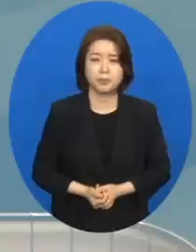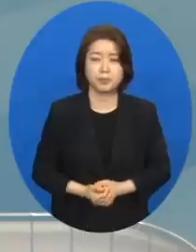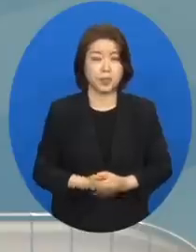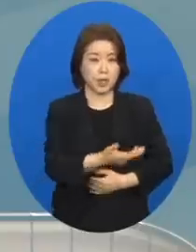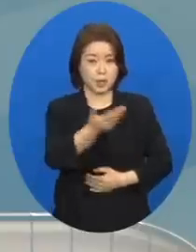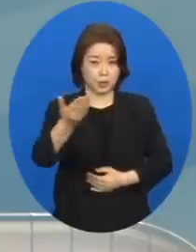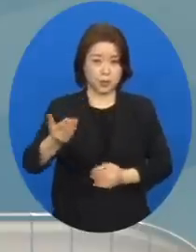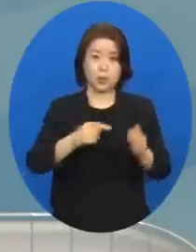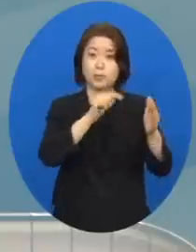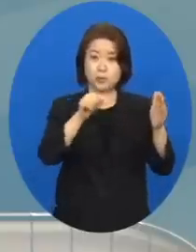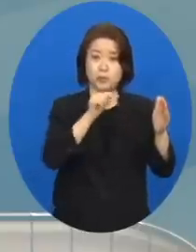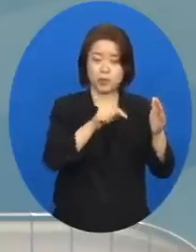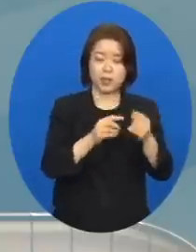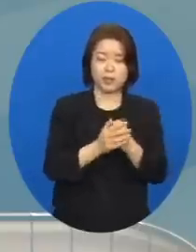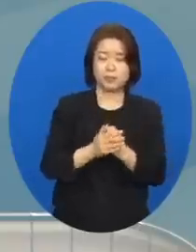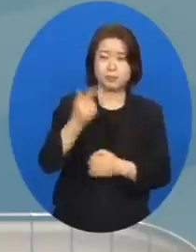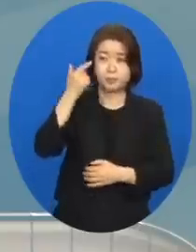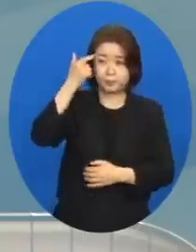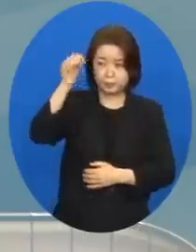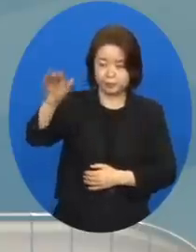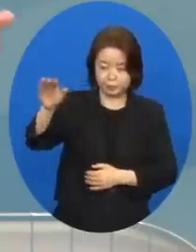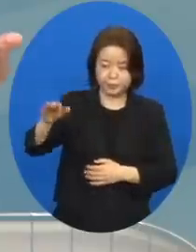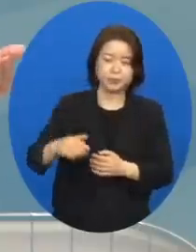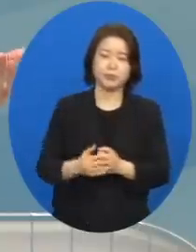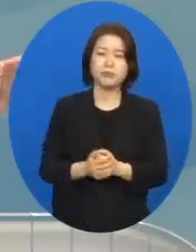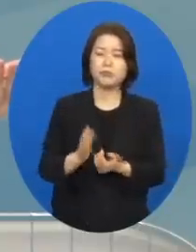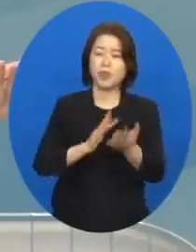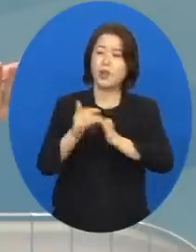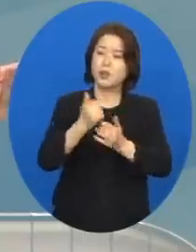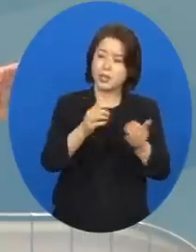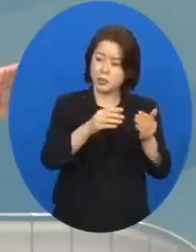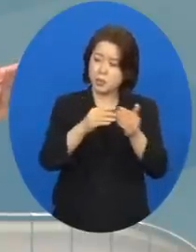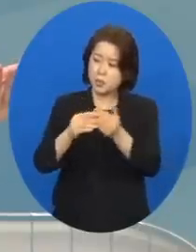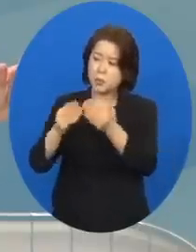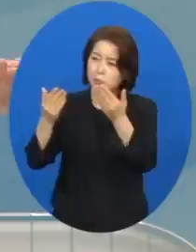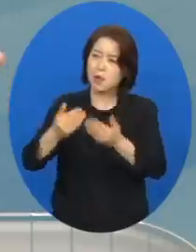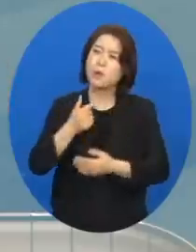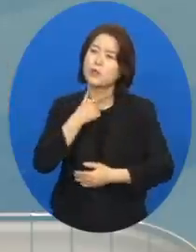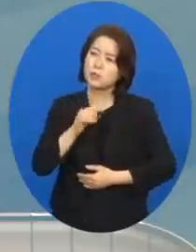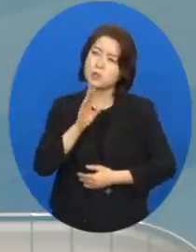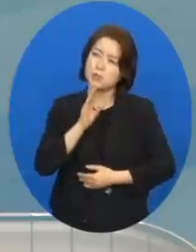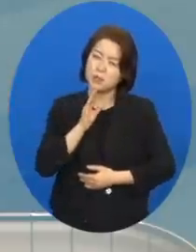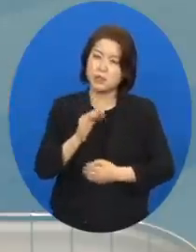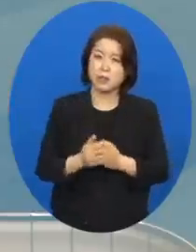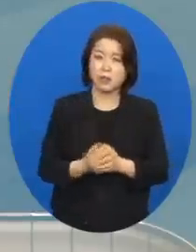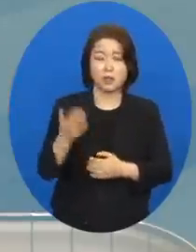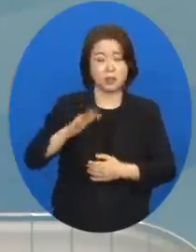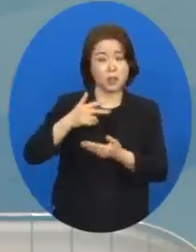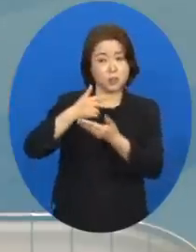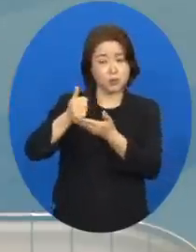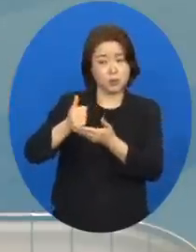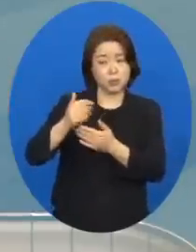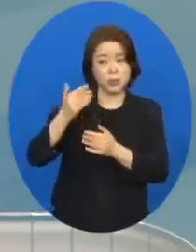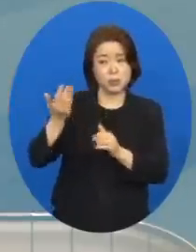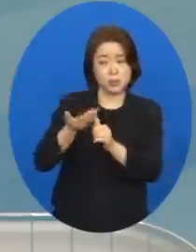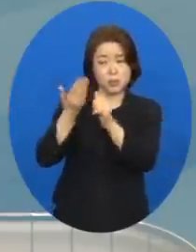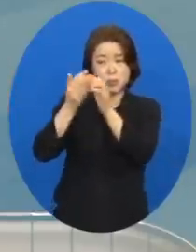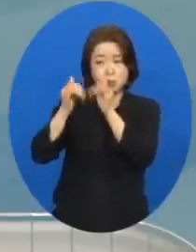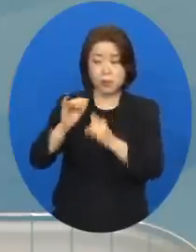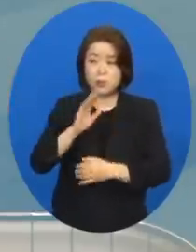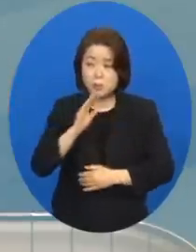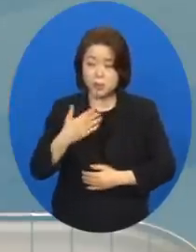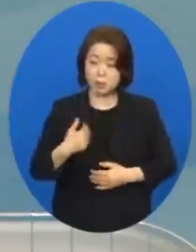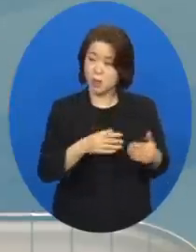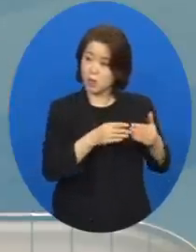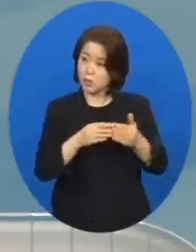여러분 중에는 목사님, 예수님의 인도를 받고 싶은데 주님이 목자시되면 나를 인도하셔야 될